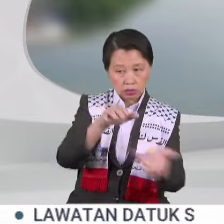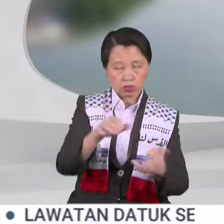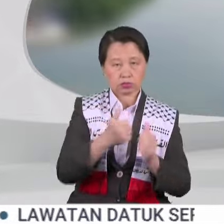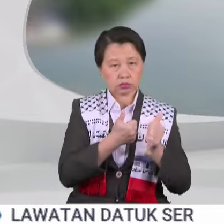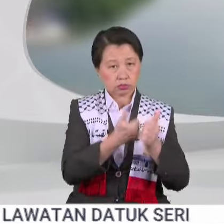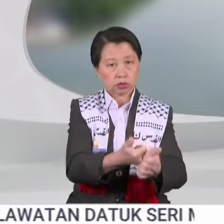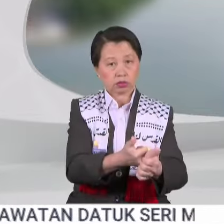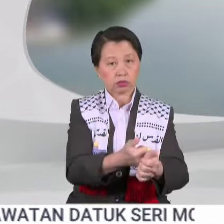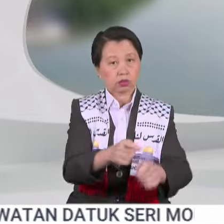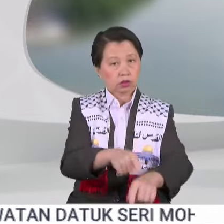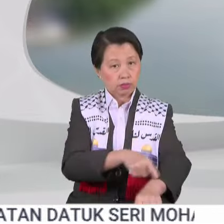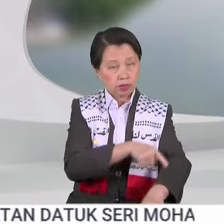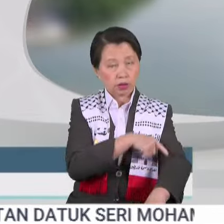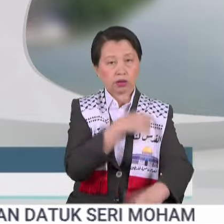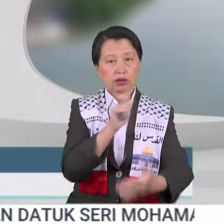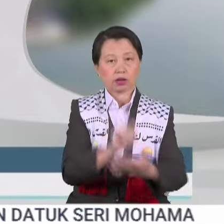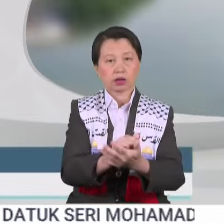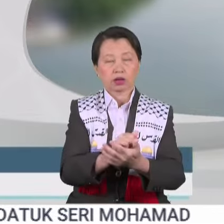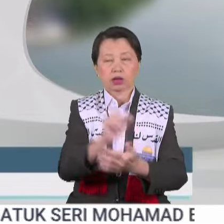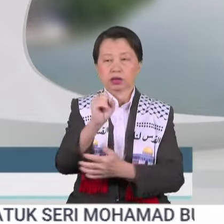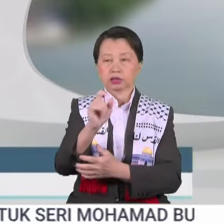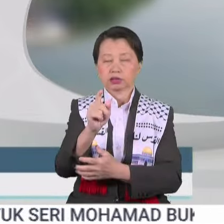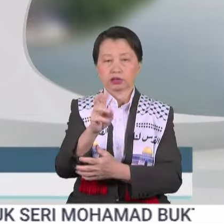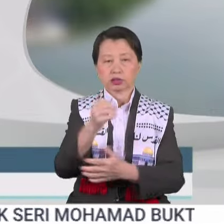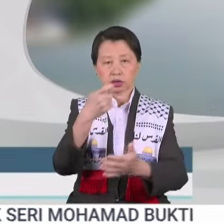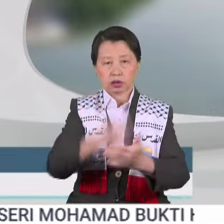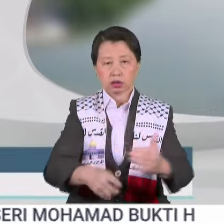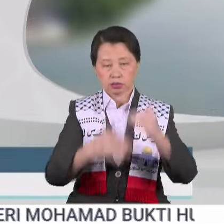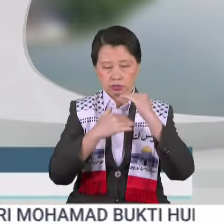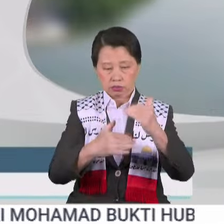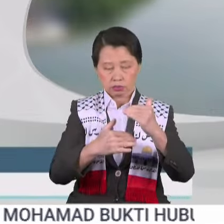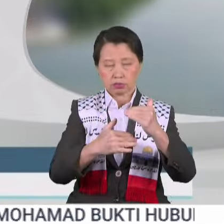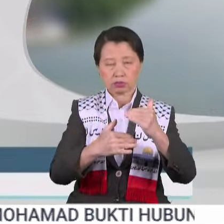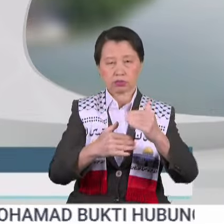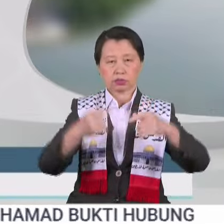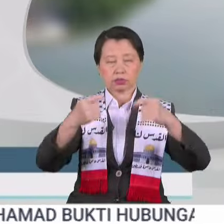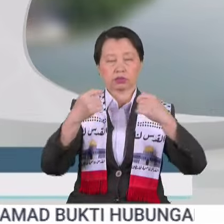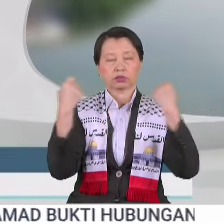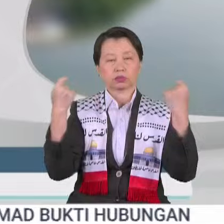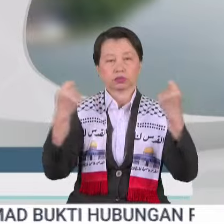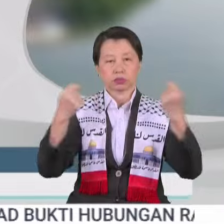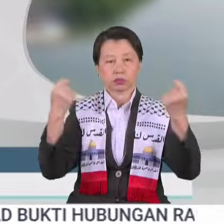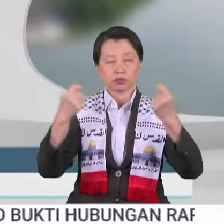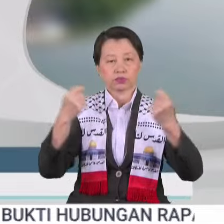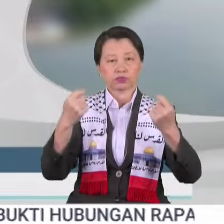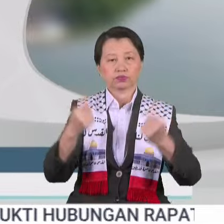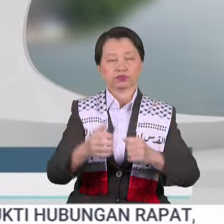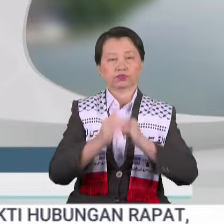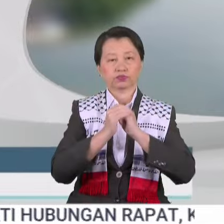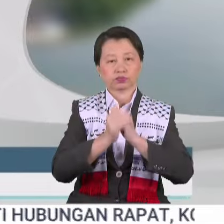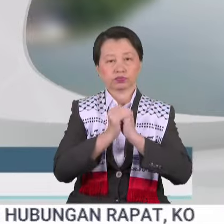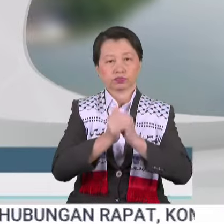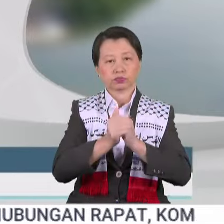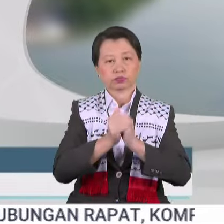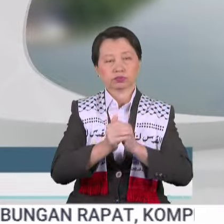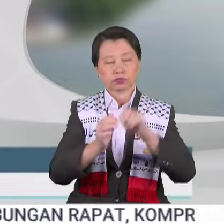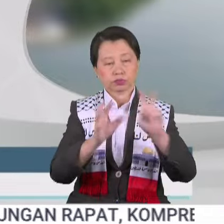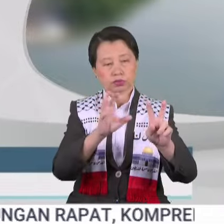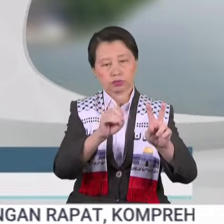pematuhan sepanjang pelaksanaan skim harga maksimum musim perayaan SHMMP Tahun Baru